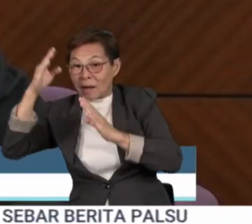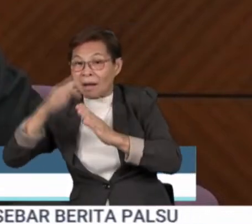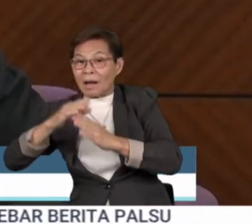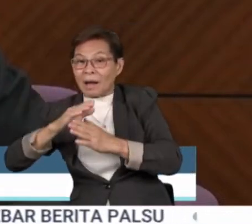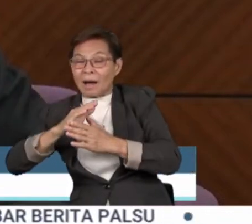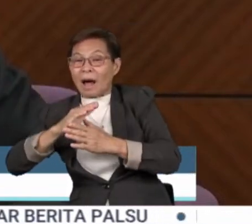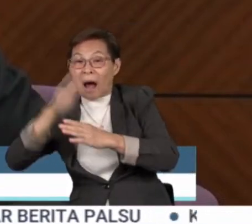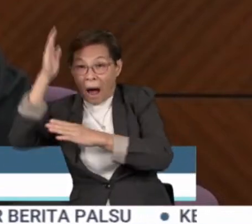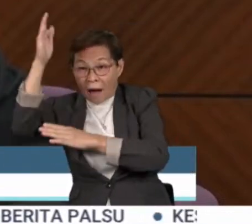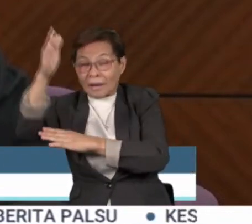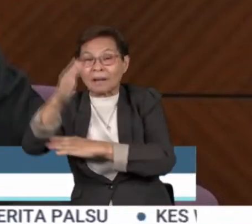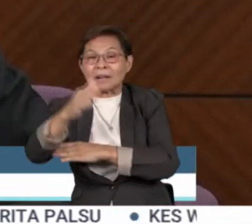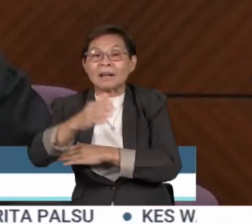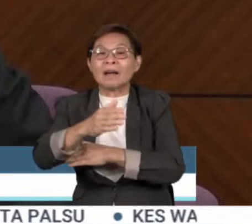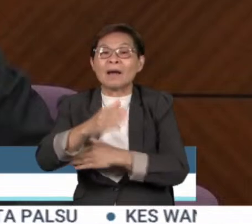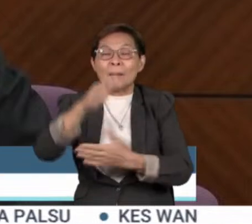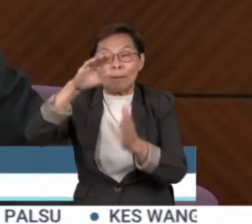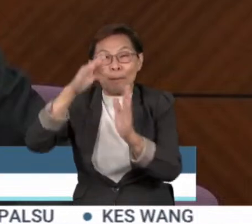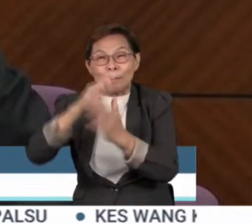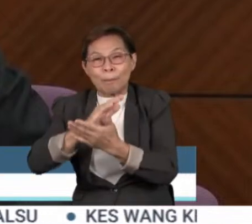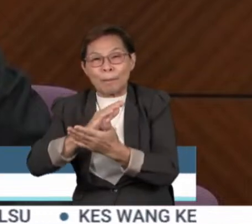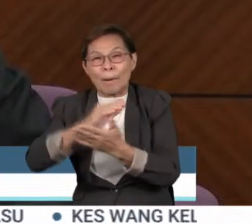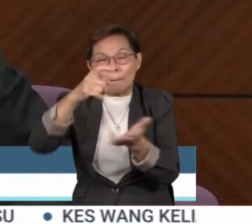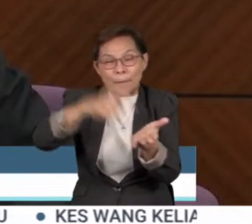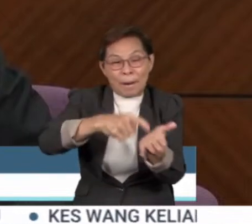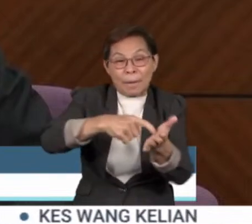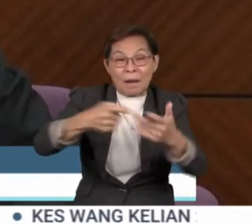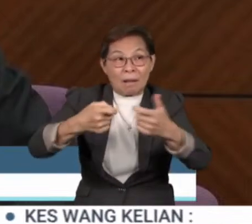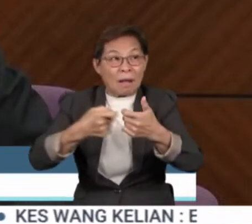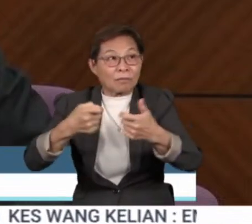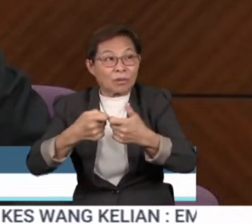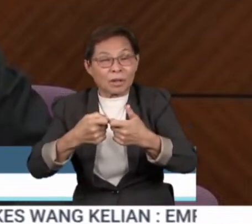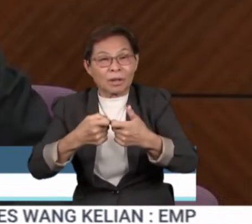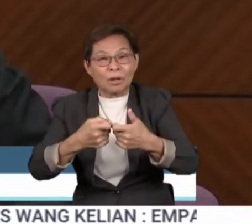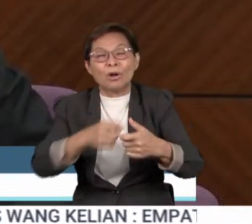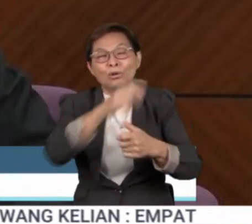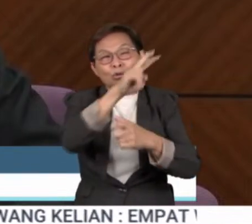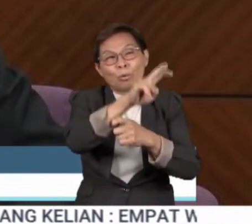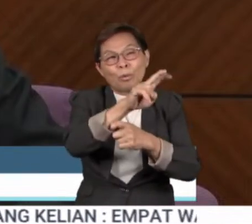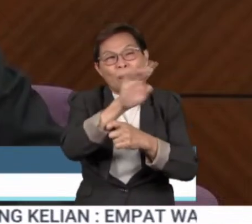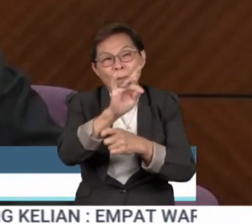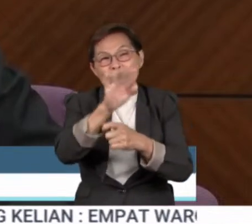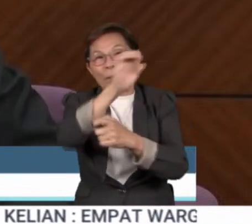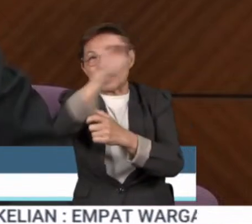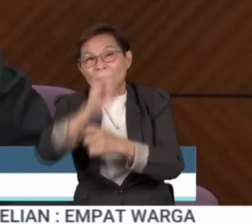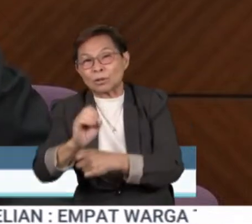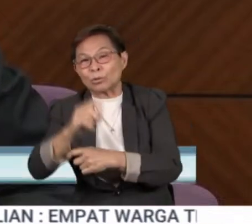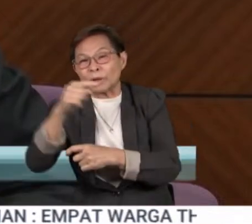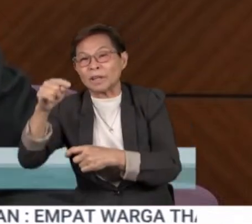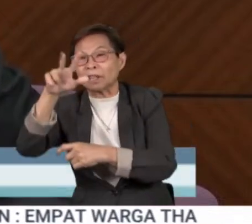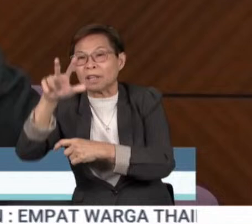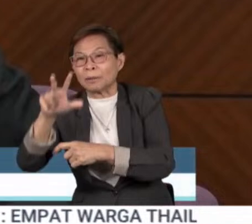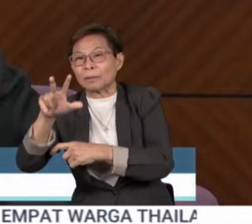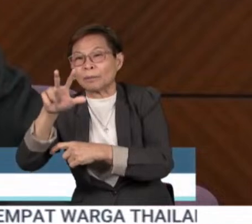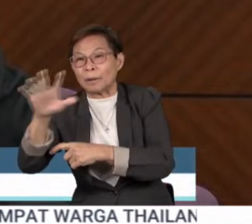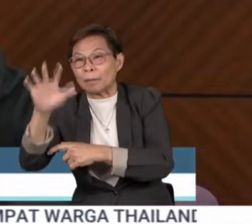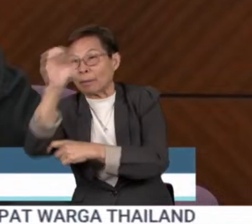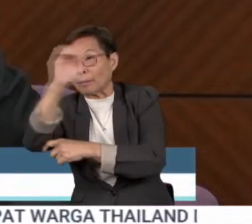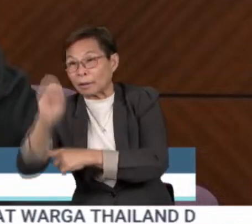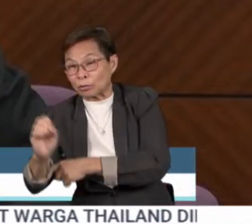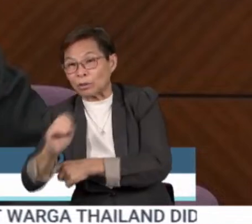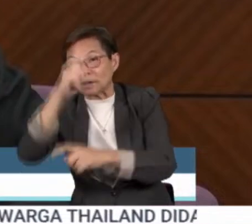ini akan menikmati penurunan bil elektrik di antara 28% sehingga